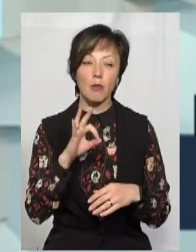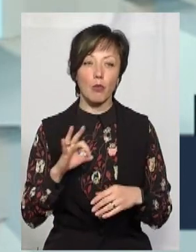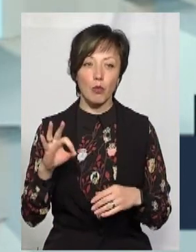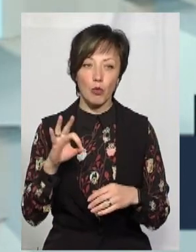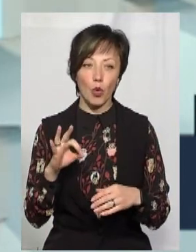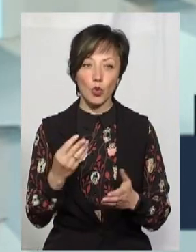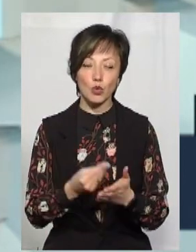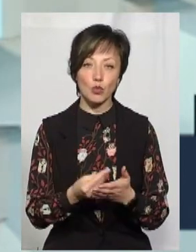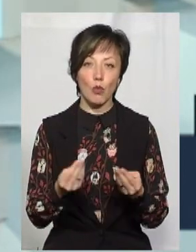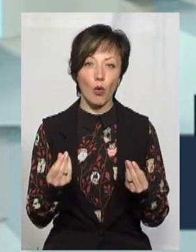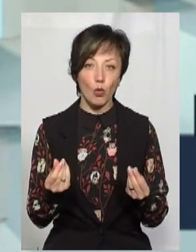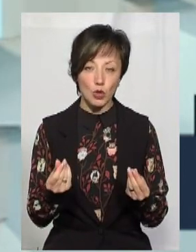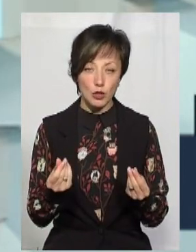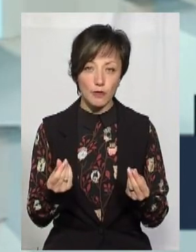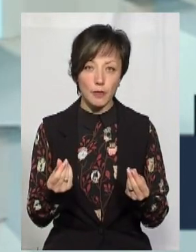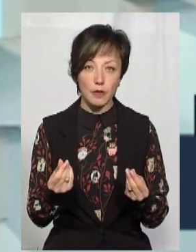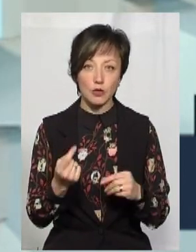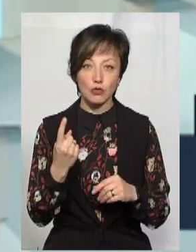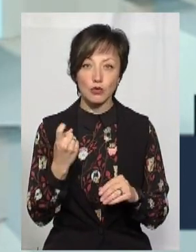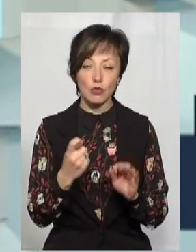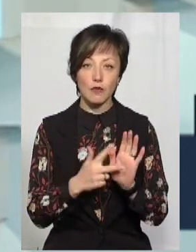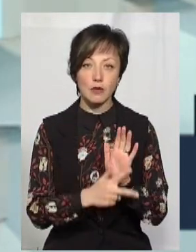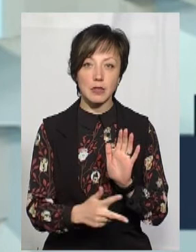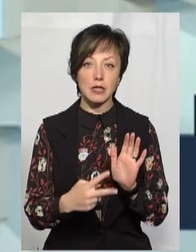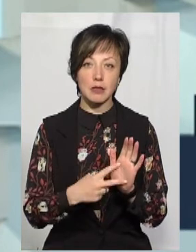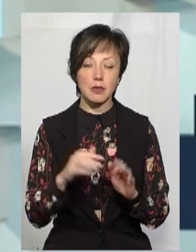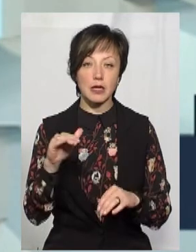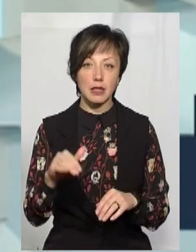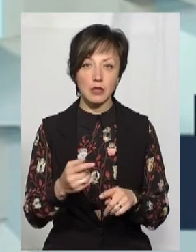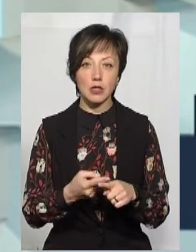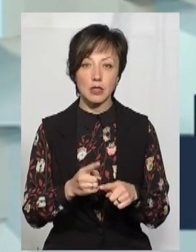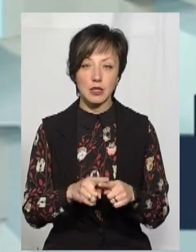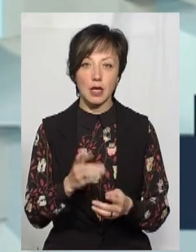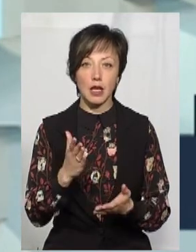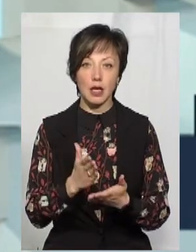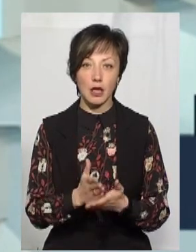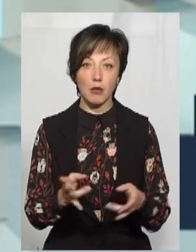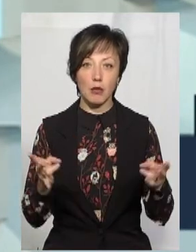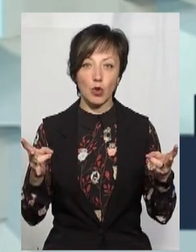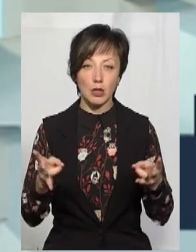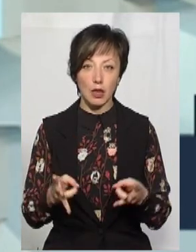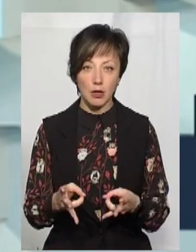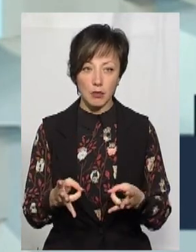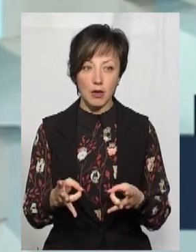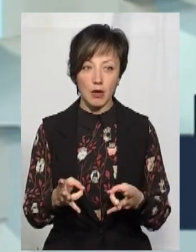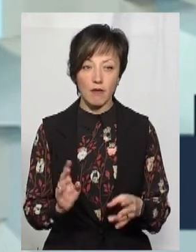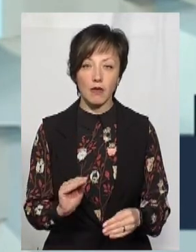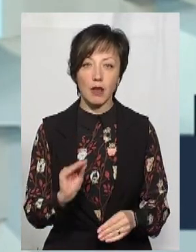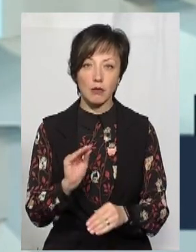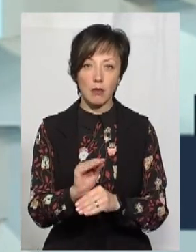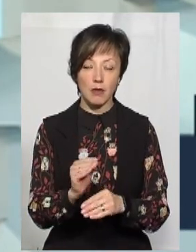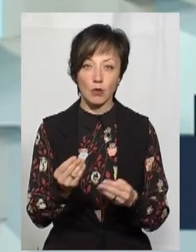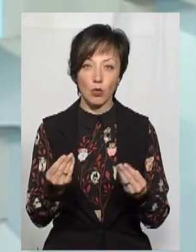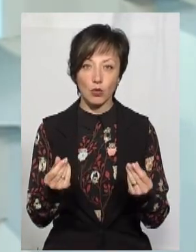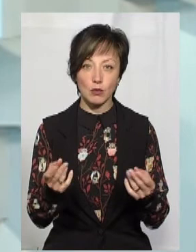безпосередньо сум коштів, безпосередньо 187 тисяч, це на сьогодні є потреба в надбавці цій, в